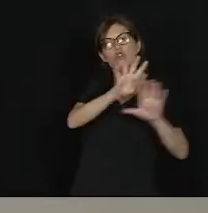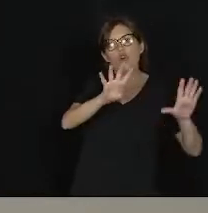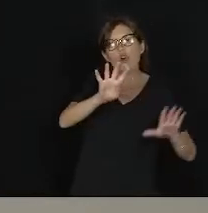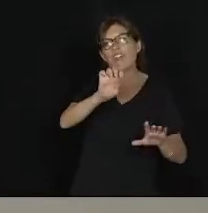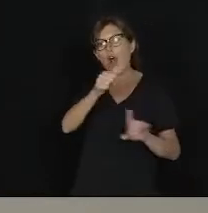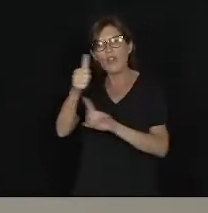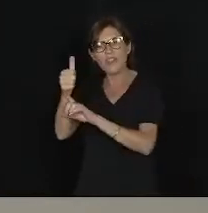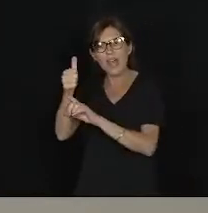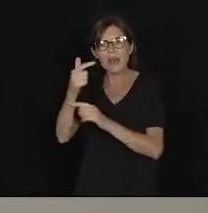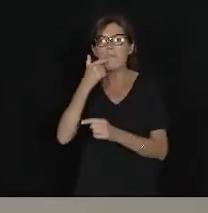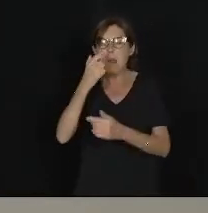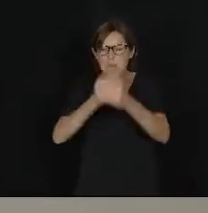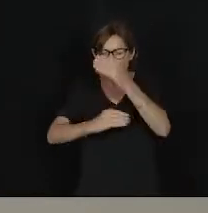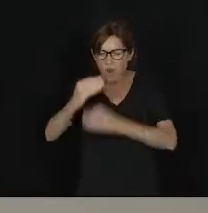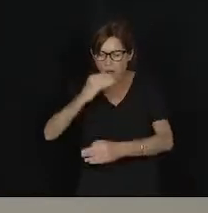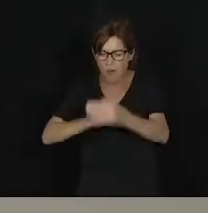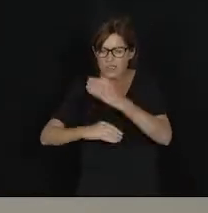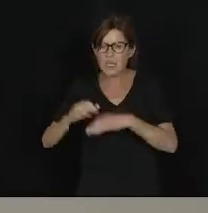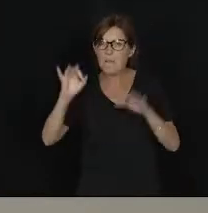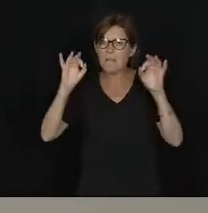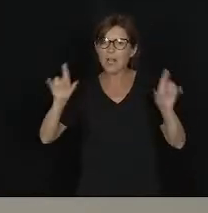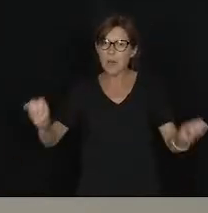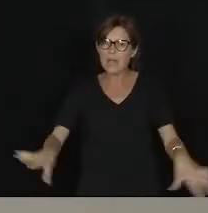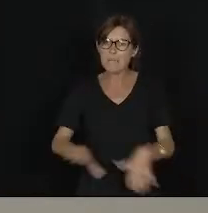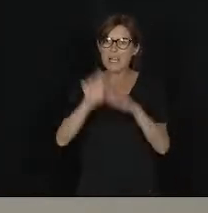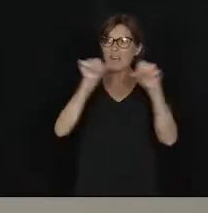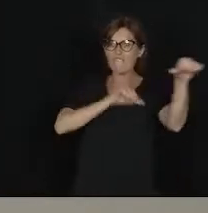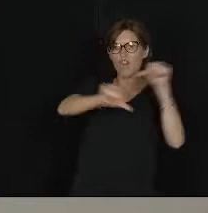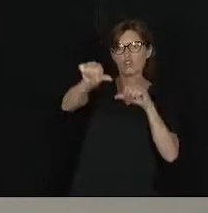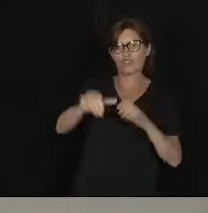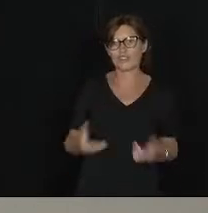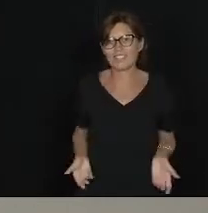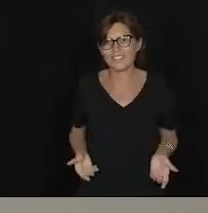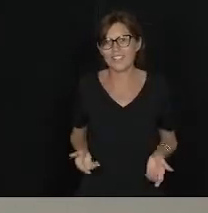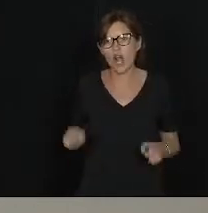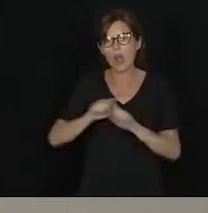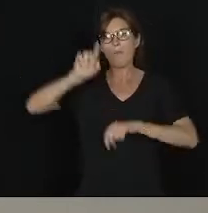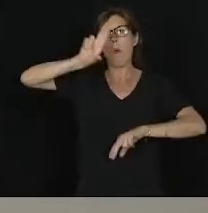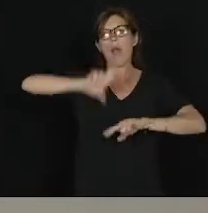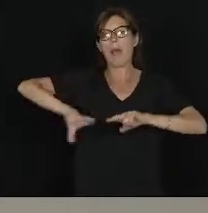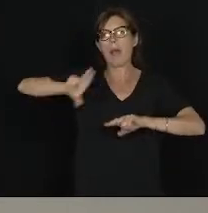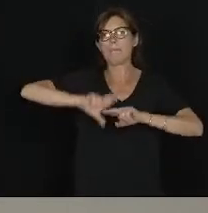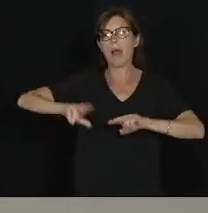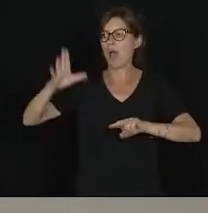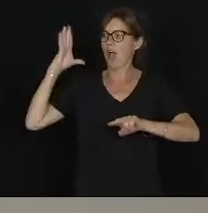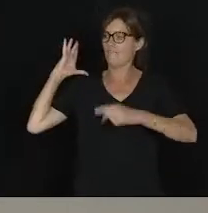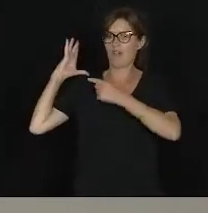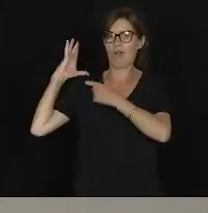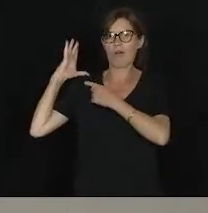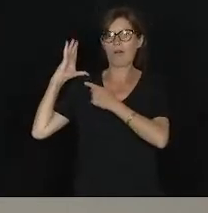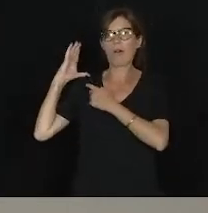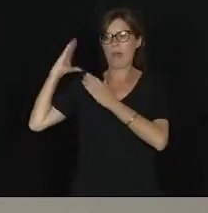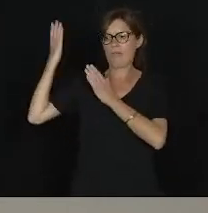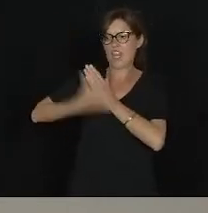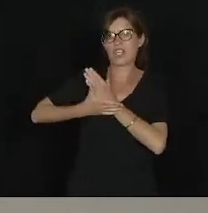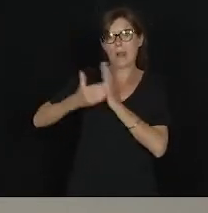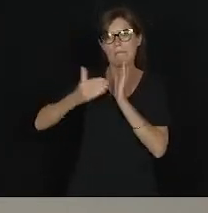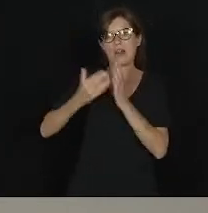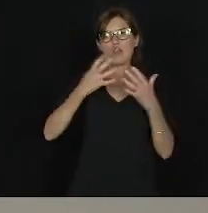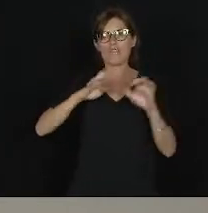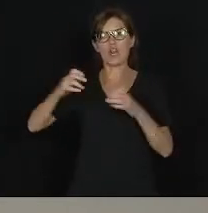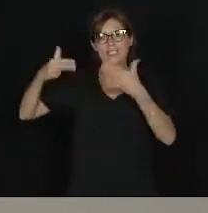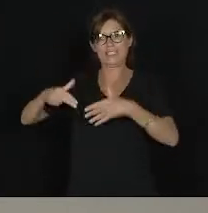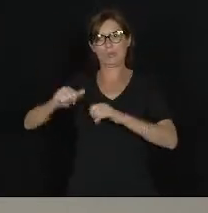de vengeance. Ils ont un côté vindicatoire. Ils sont là pour réparer, au fond, la défaite de 1918. Hein, c'est pas un hasard